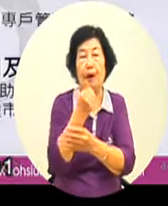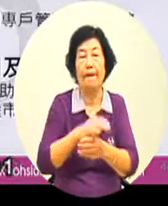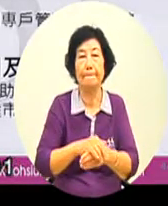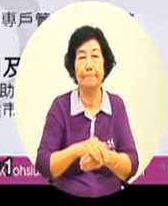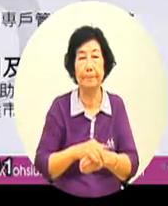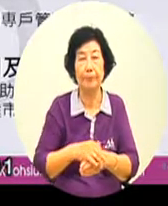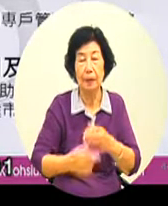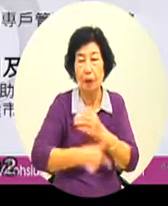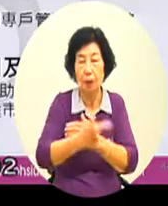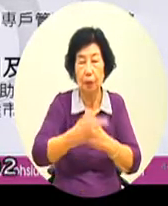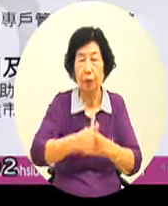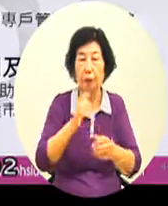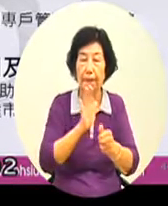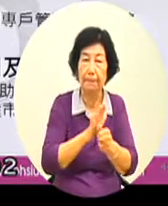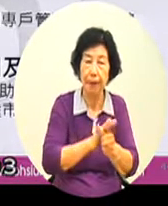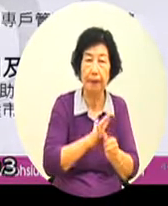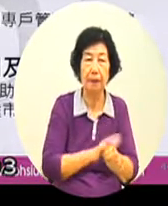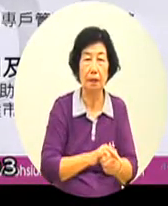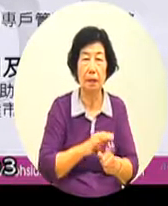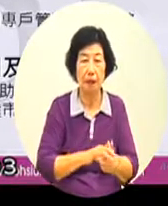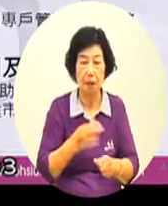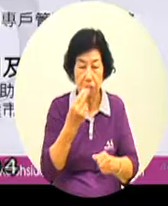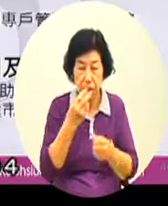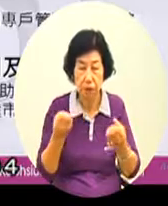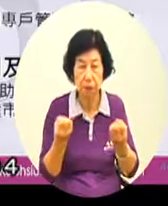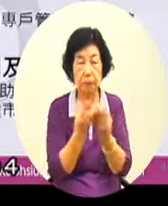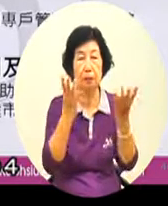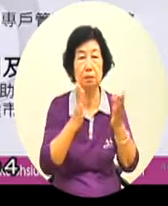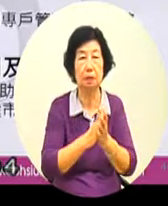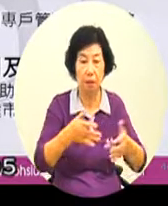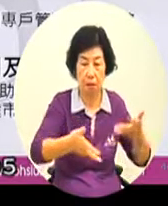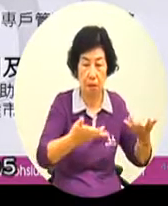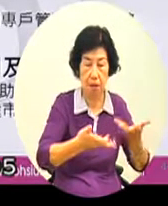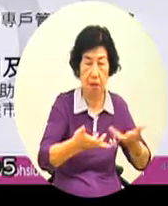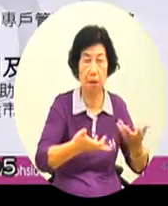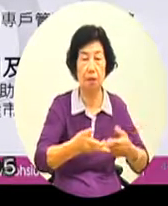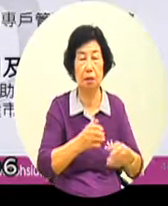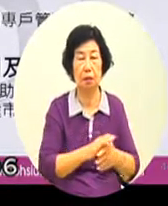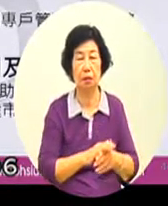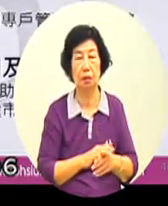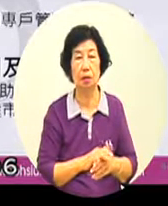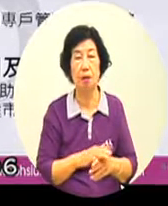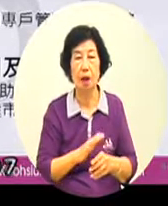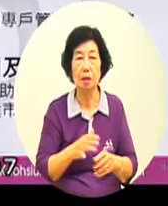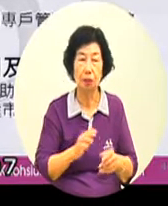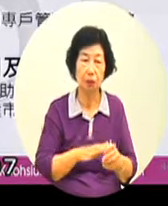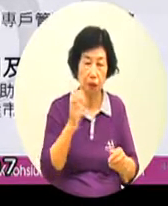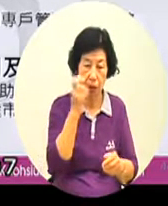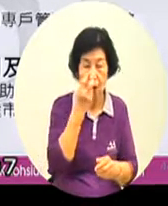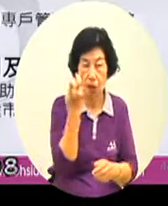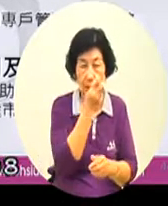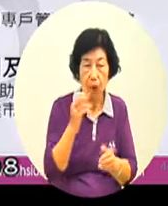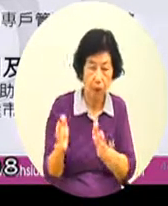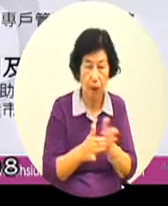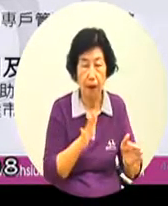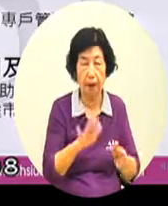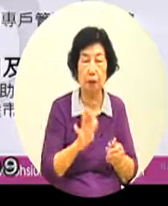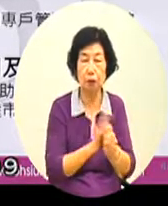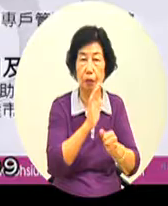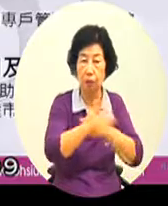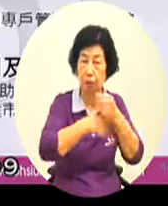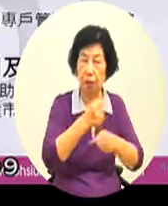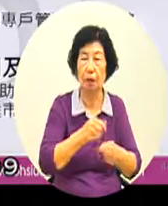服务的方案，以及我们气爆相关的工作持续我们善款的管理跟方案的一个推动，还有我们天